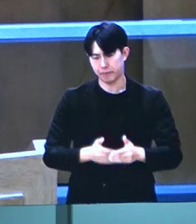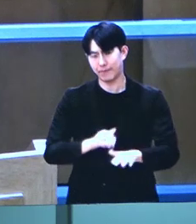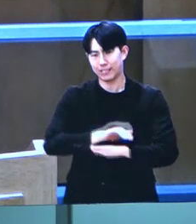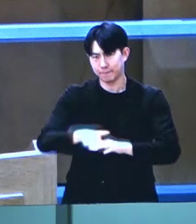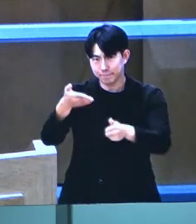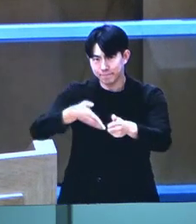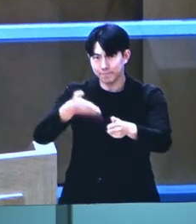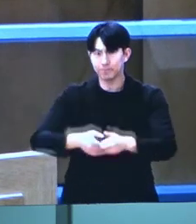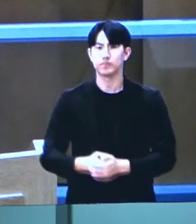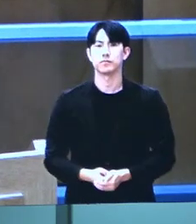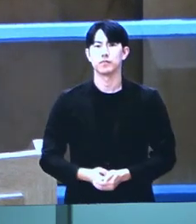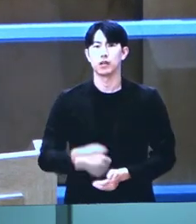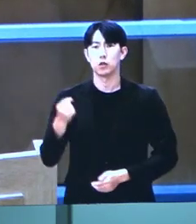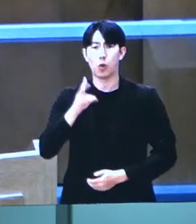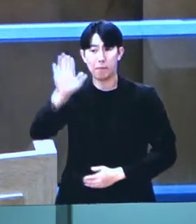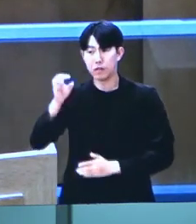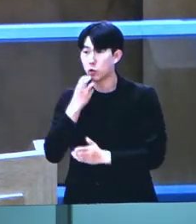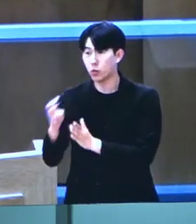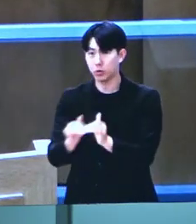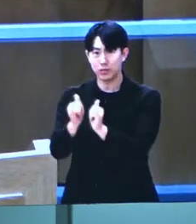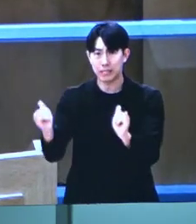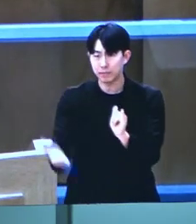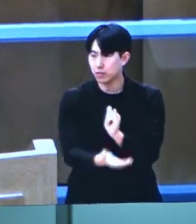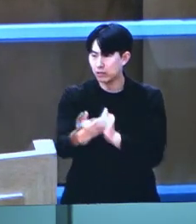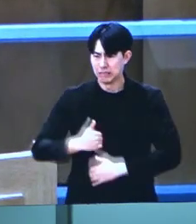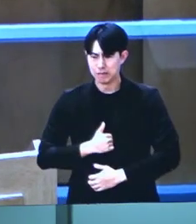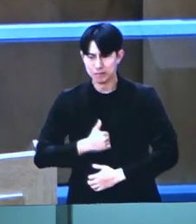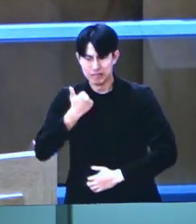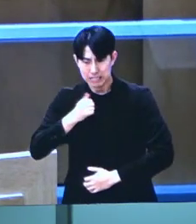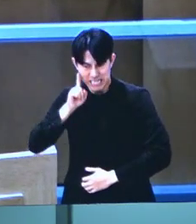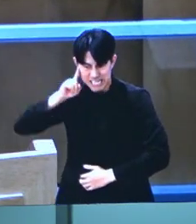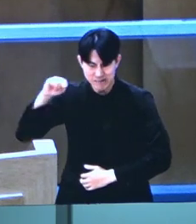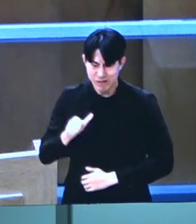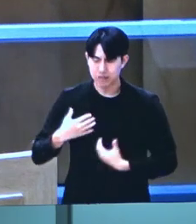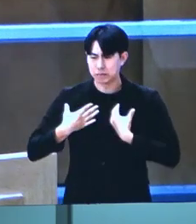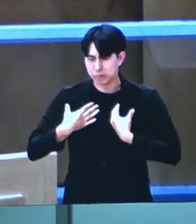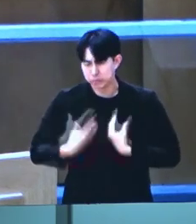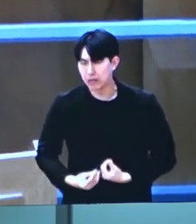바랍니다. 그리고 더 이상 도민들이 분노와 실망감을 느끼지 않고